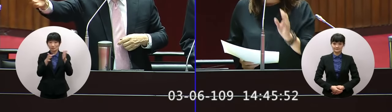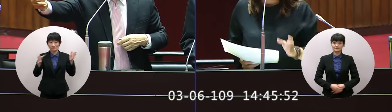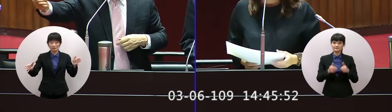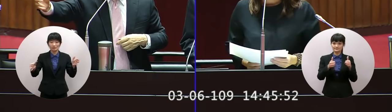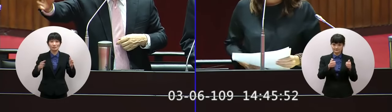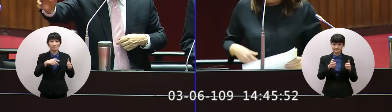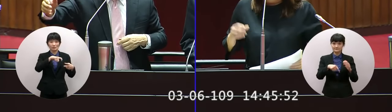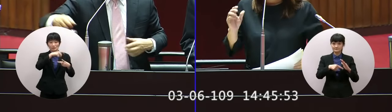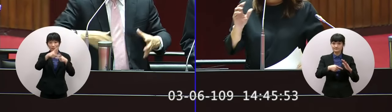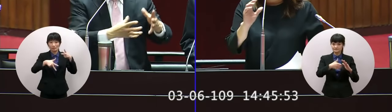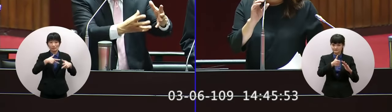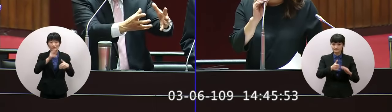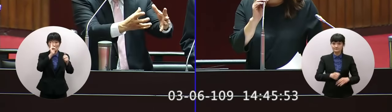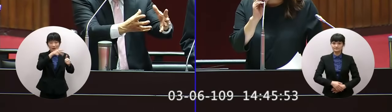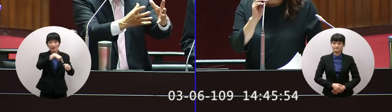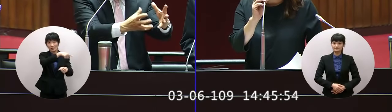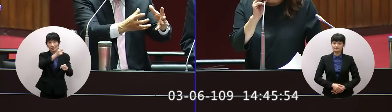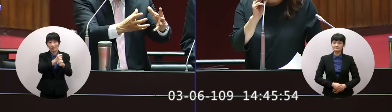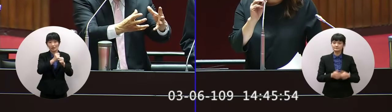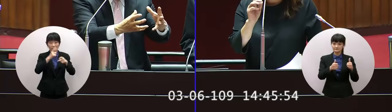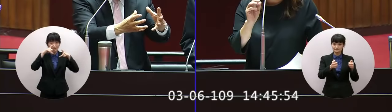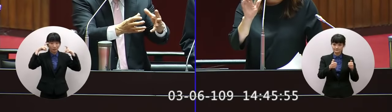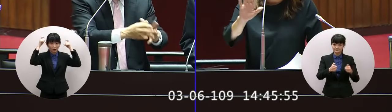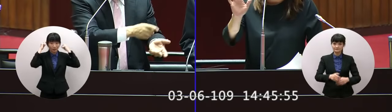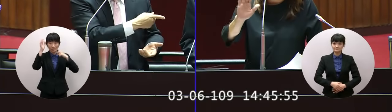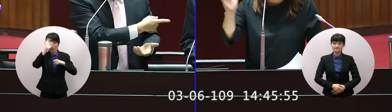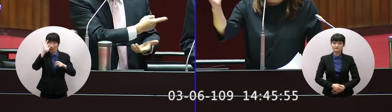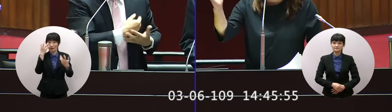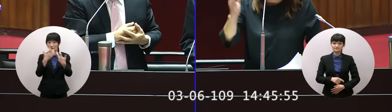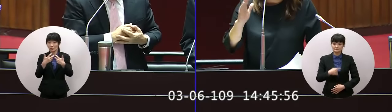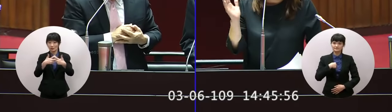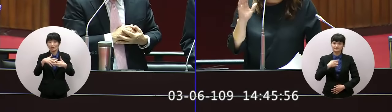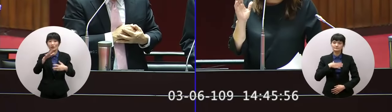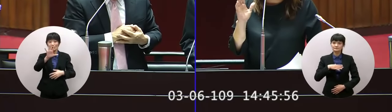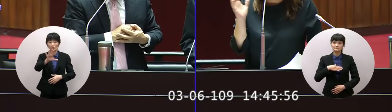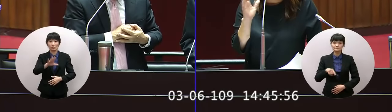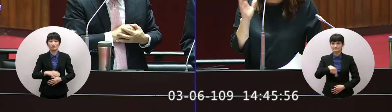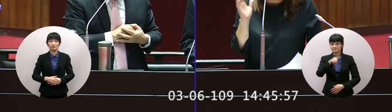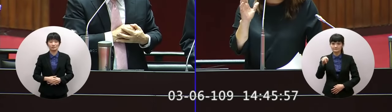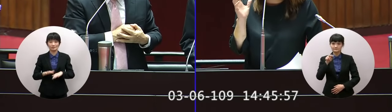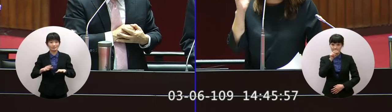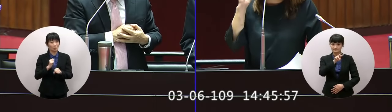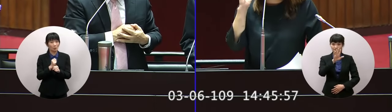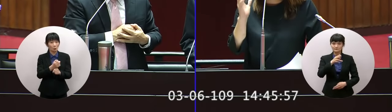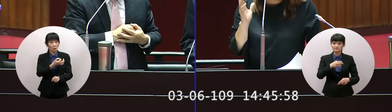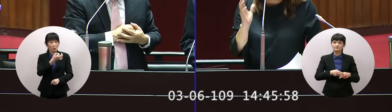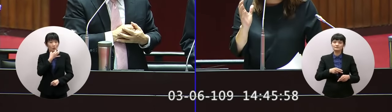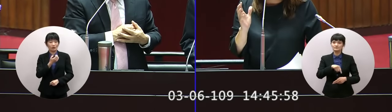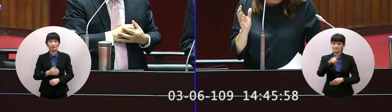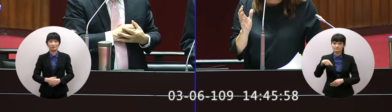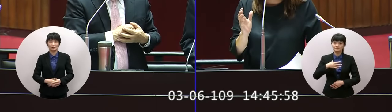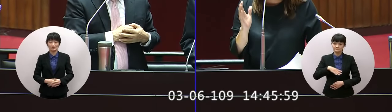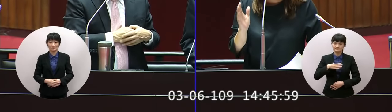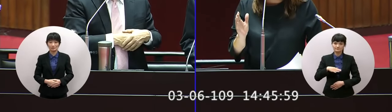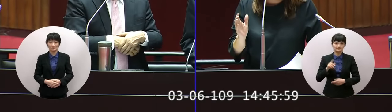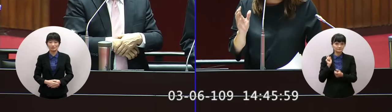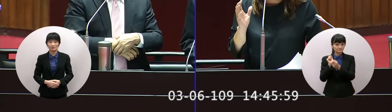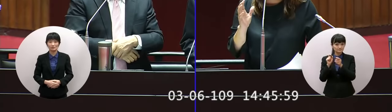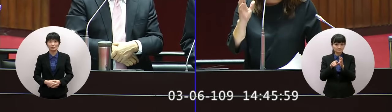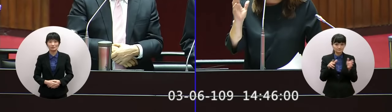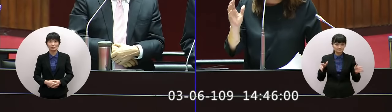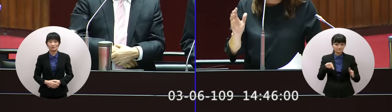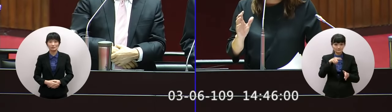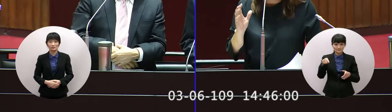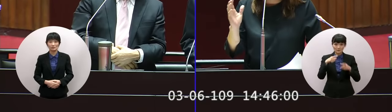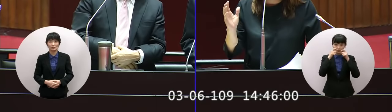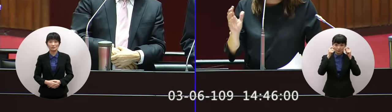商生产口罩， 还 去找机器。 这个我相信大家都知道，因为这段时间大家非常非常关注口罩，